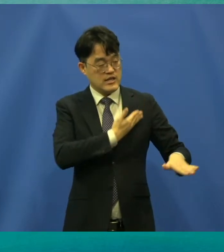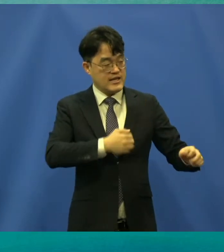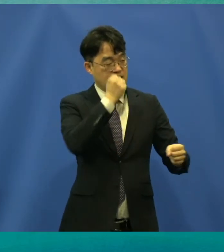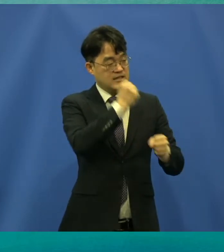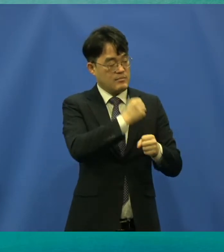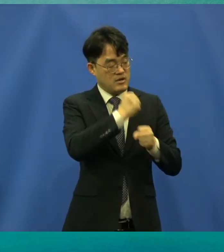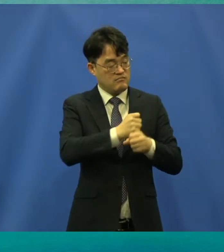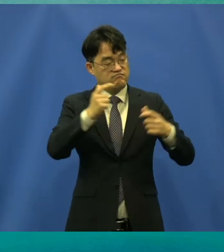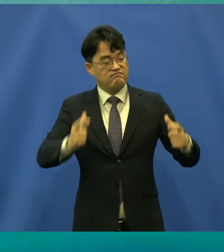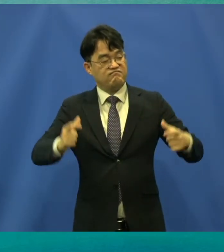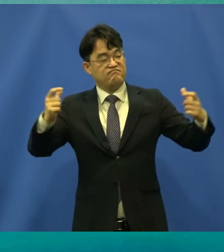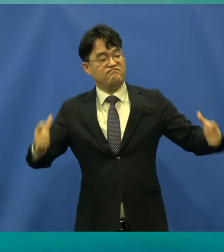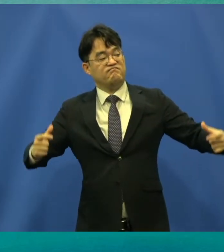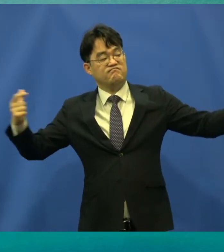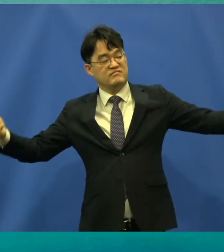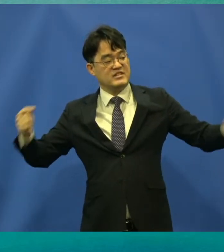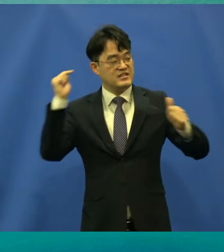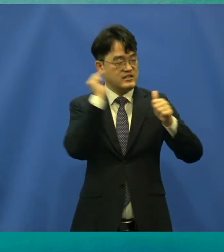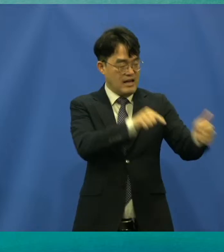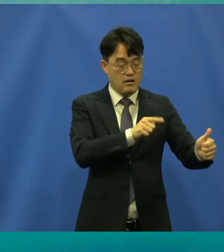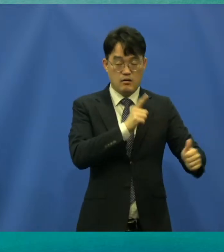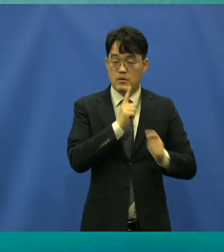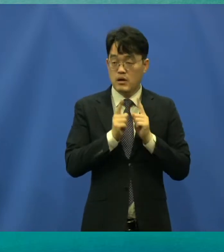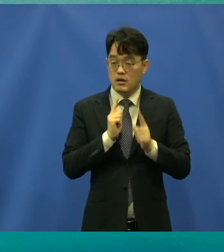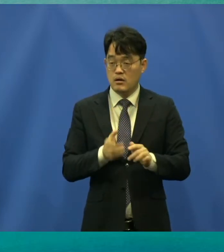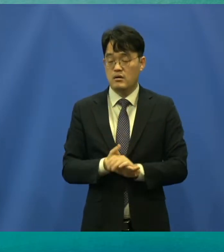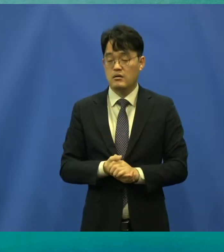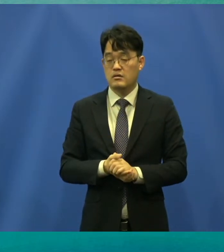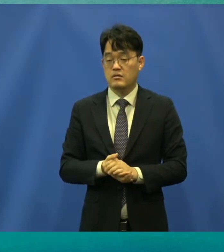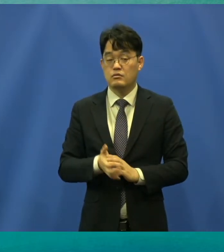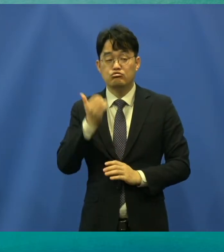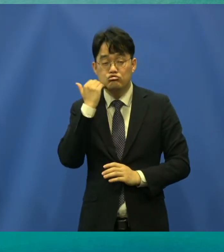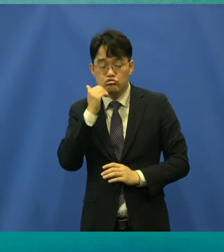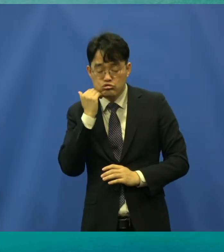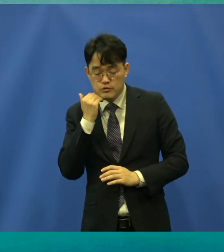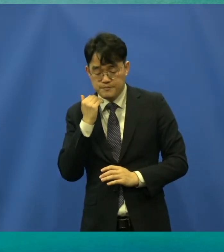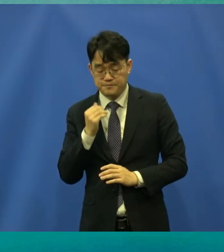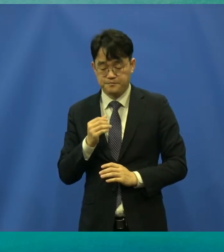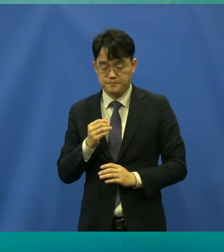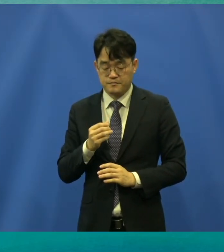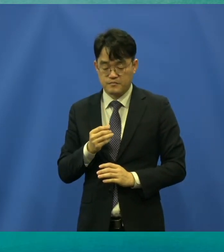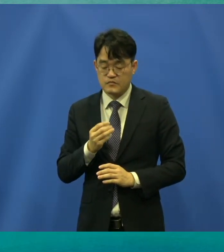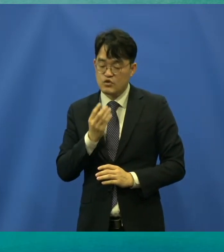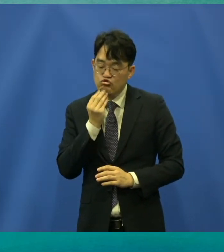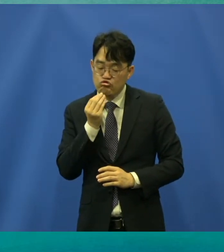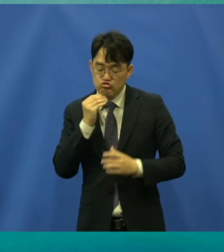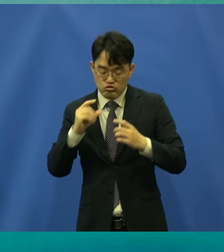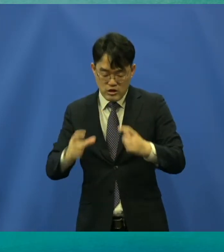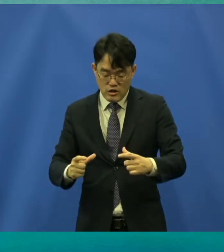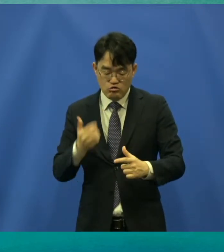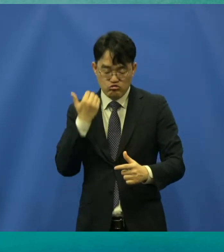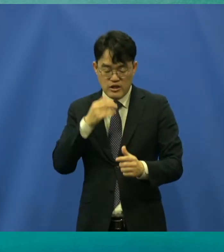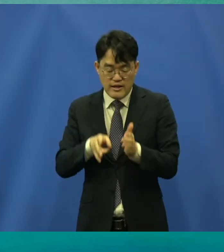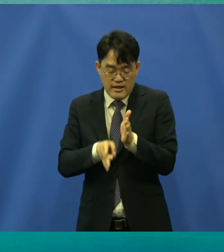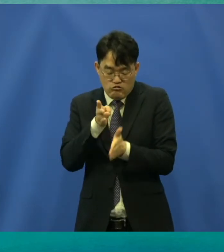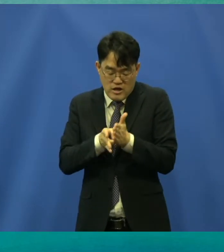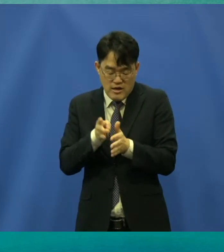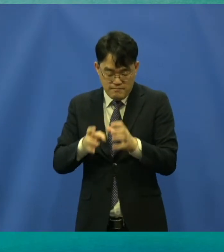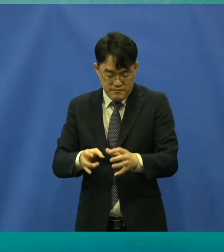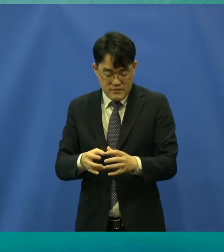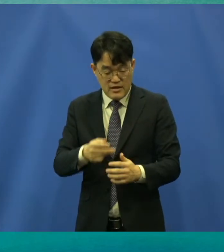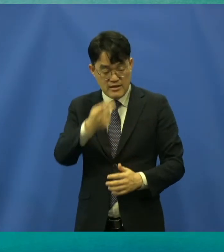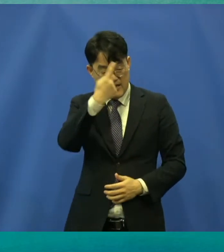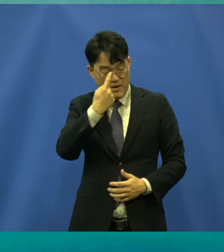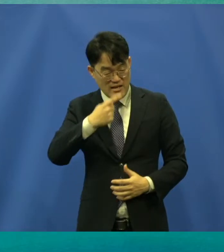어떤 사람은 지금 예루살렘으로, 어떤 사람은 유다로, 어떤 사람은 사마리아로. 사마리아는 내가 가고 싶지 않은 그곳.